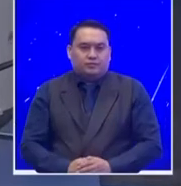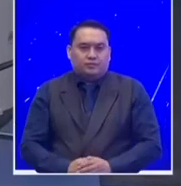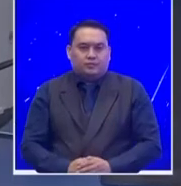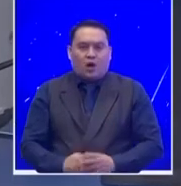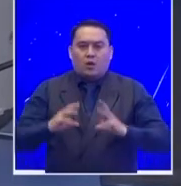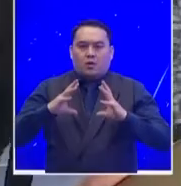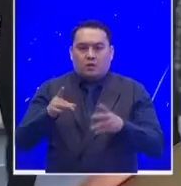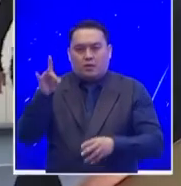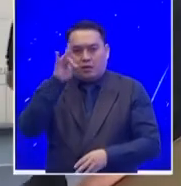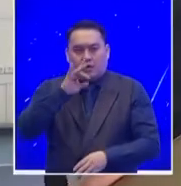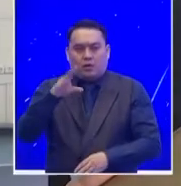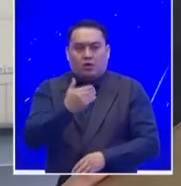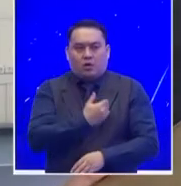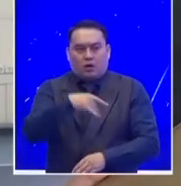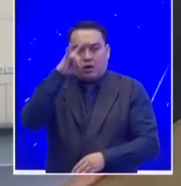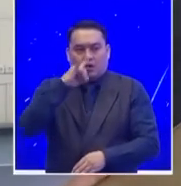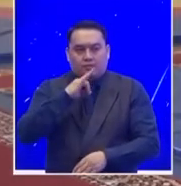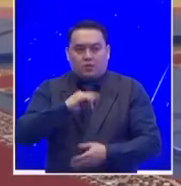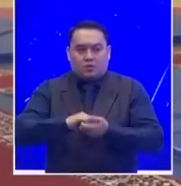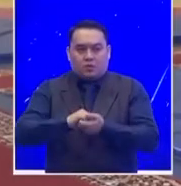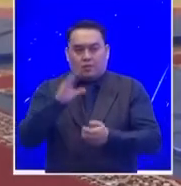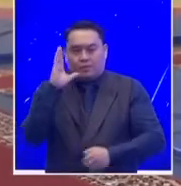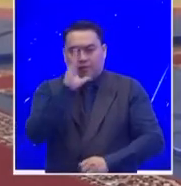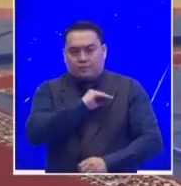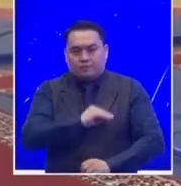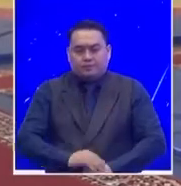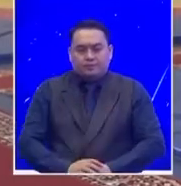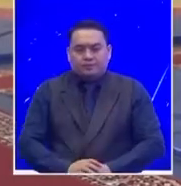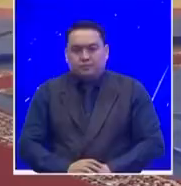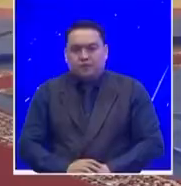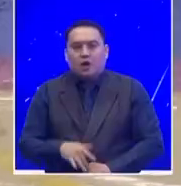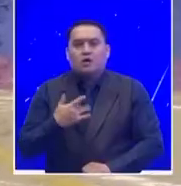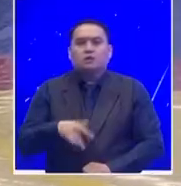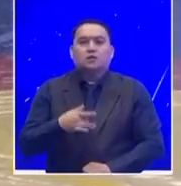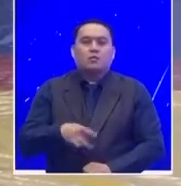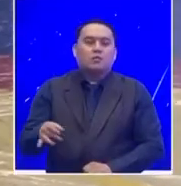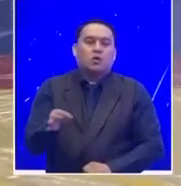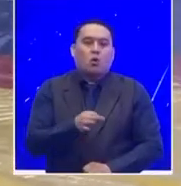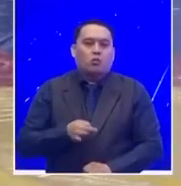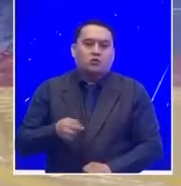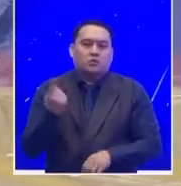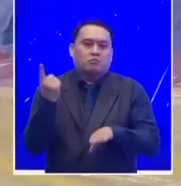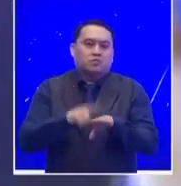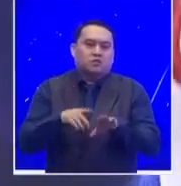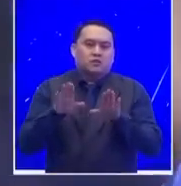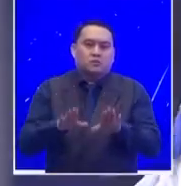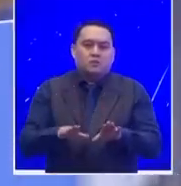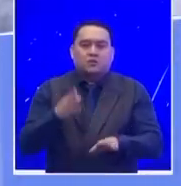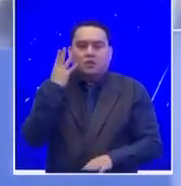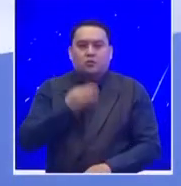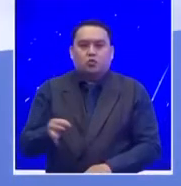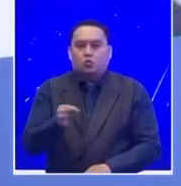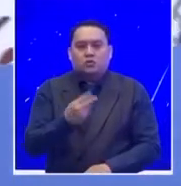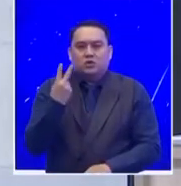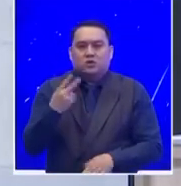шығып, мерді әлемін бағындырам, қазақтың туын жоғары көтерем. Бұл жарыста Жамбыл облысы командалық есепте топ жарды. Екінші орын Жетісу өңірінің спортшыларына